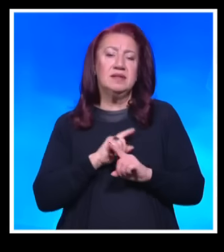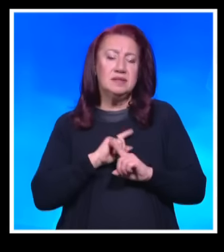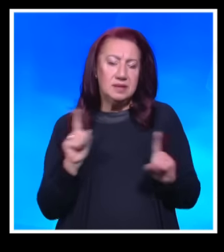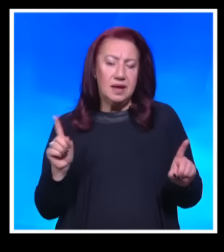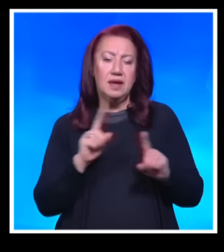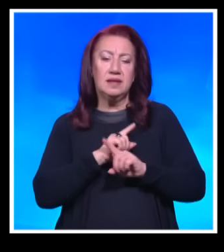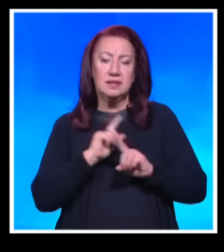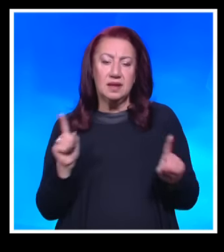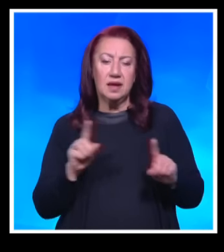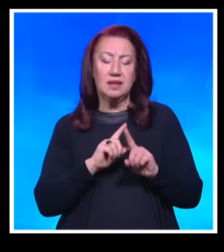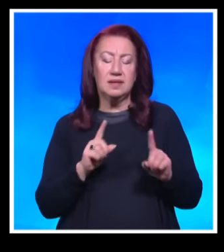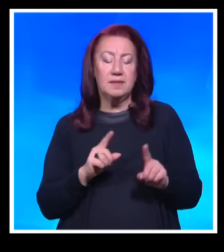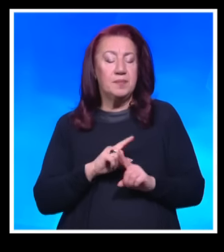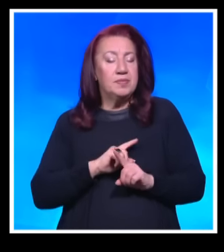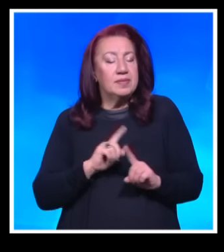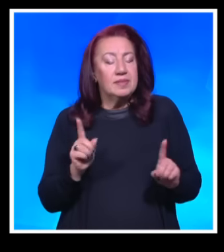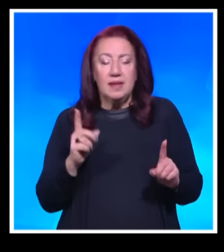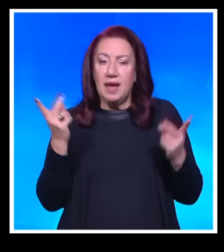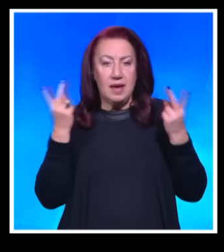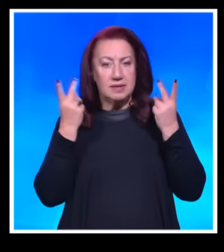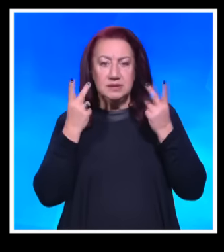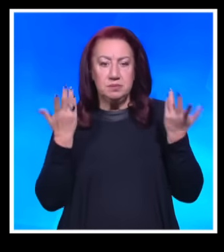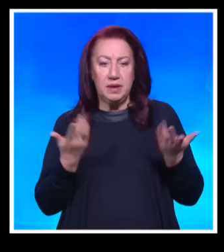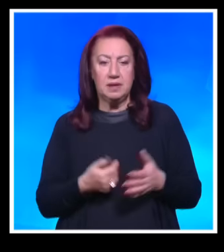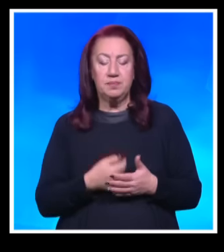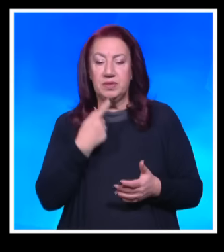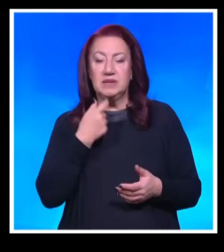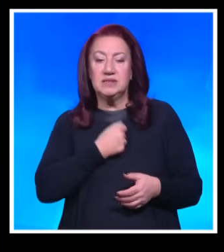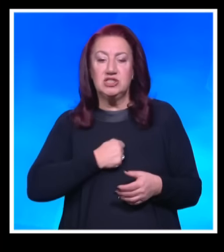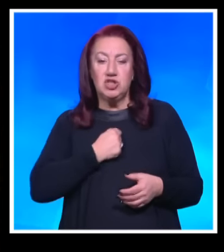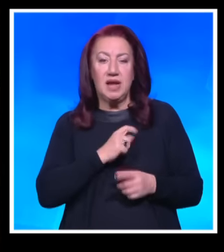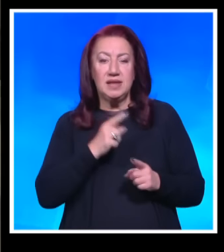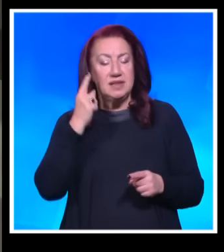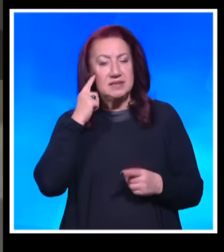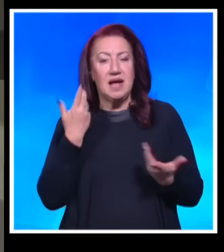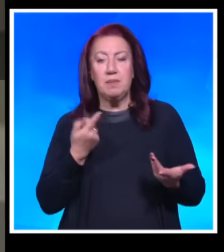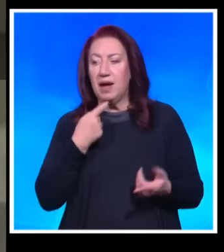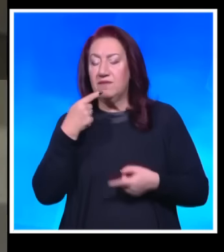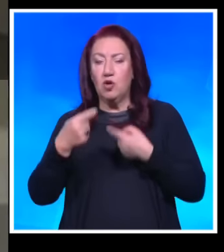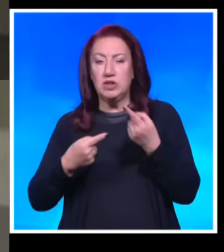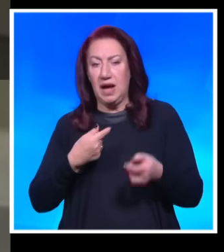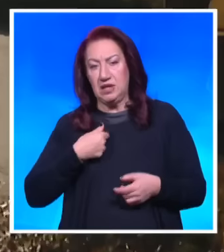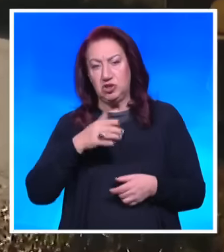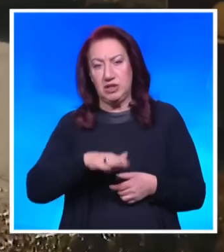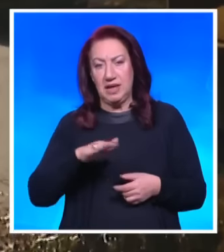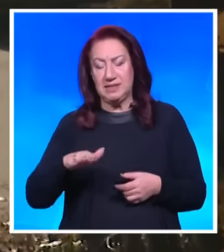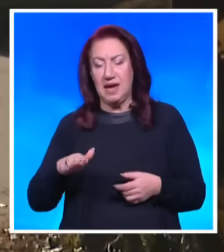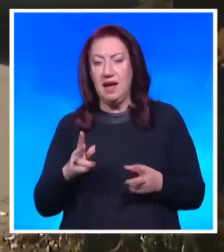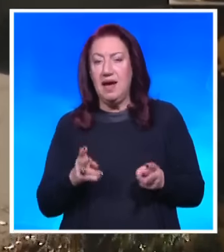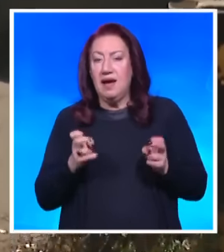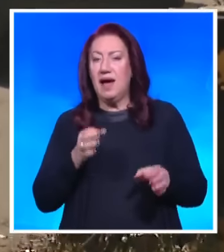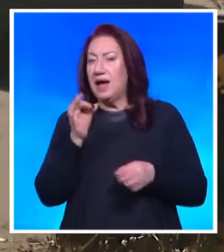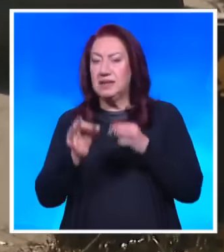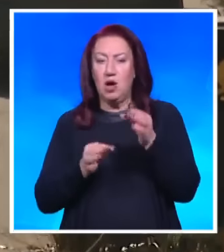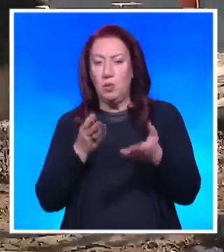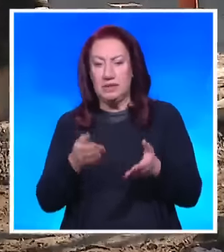Не. Нямам обяснение. За съжаление, не знам какво да кажа и на децата си. Как да им го обясна на тях? От полицията предполагат,